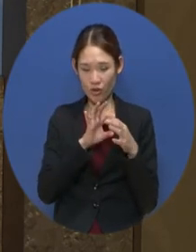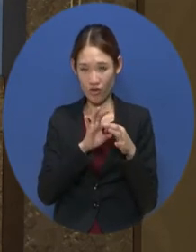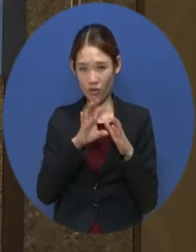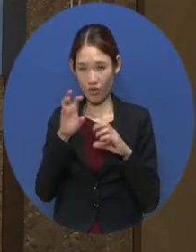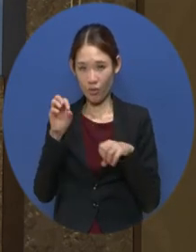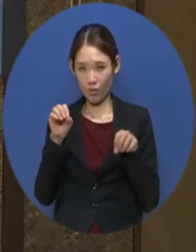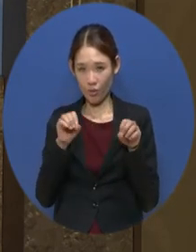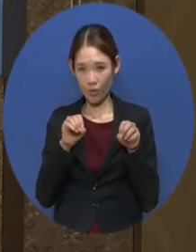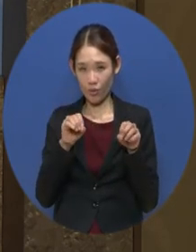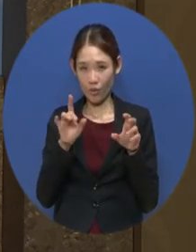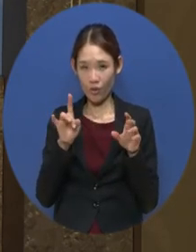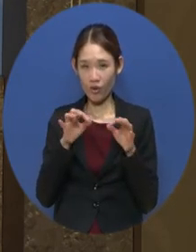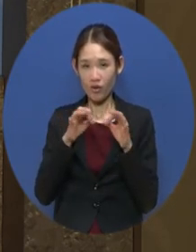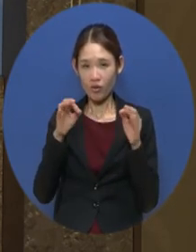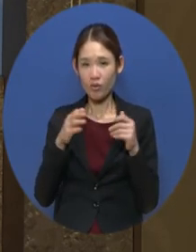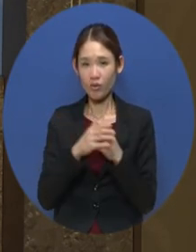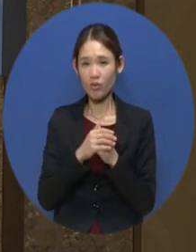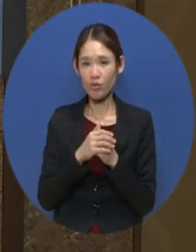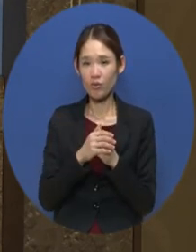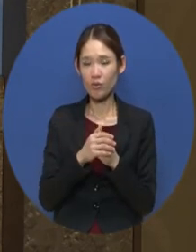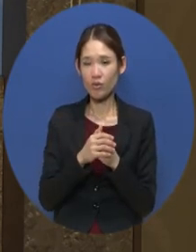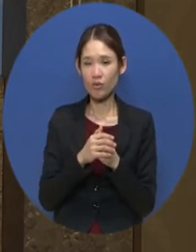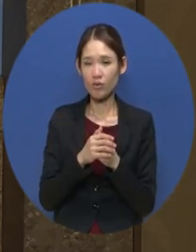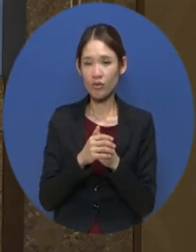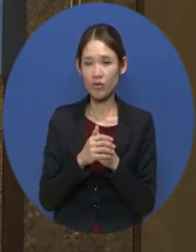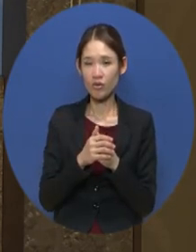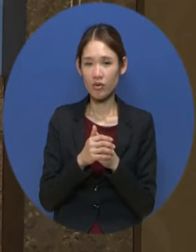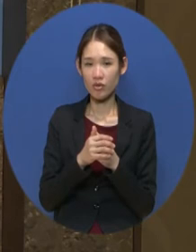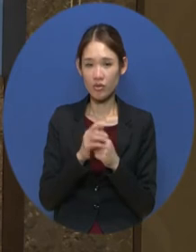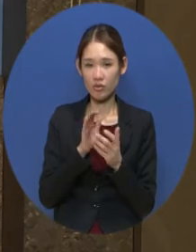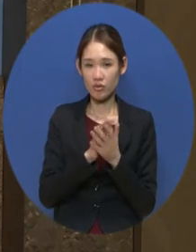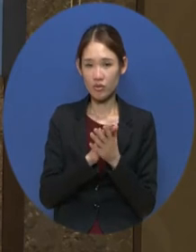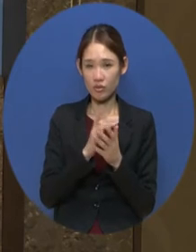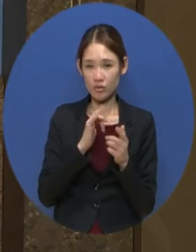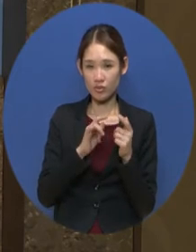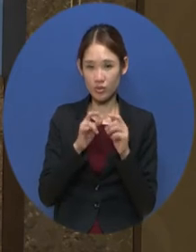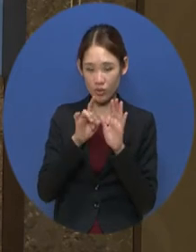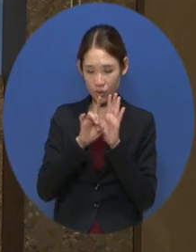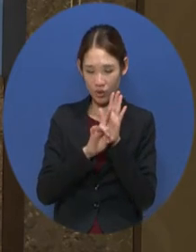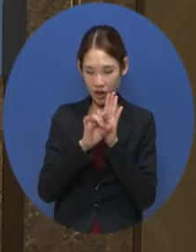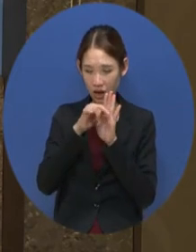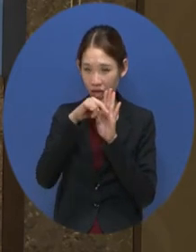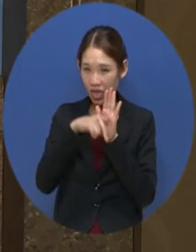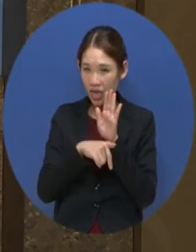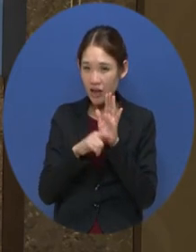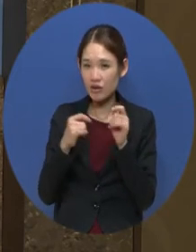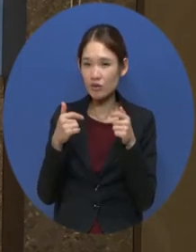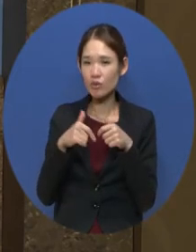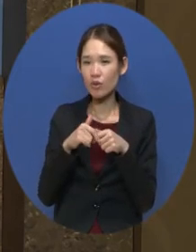가지고 그동안에 30ml 작게 먹였던 거 오히려 이 친구는 그래서